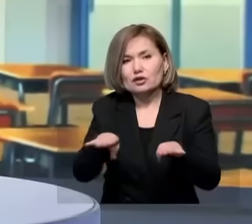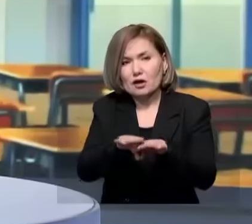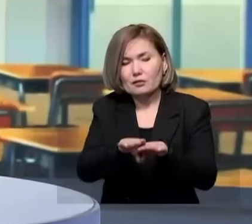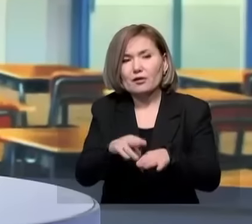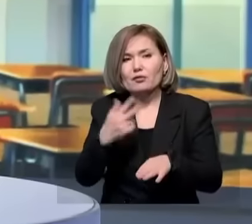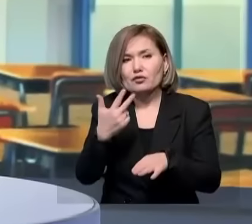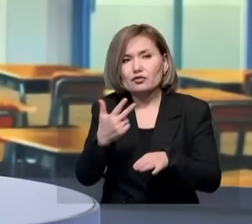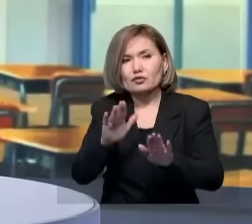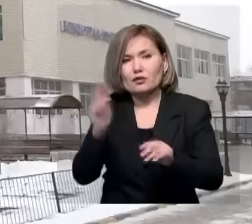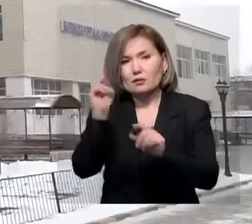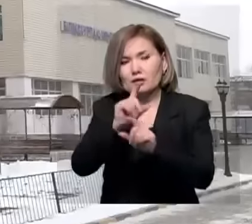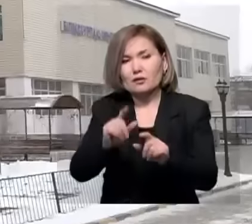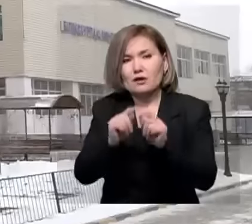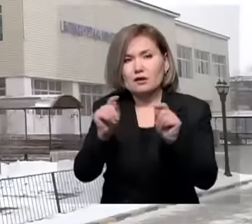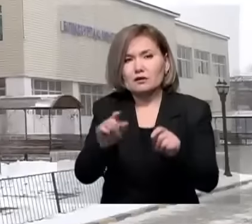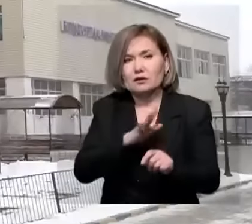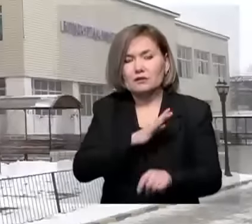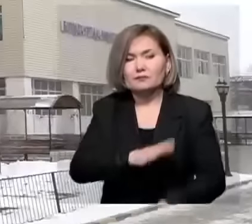берілген.